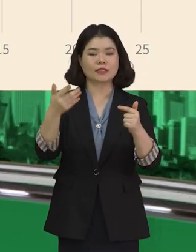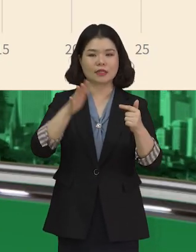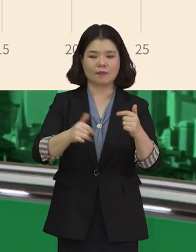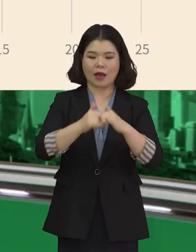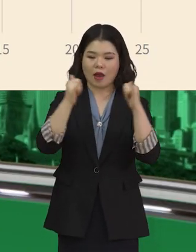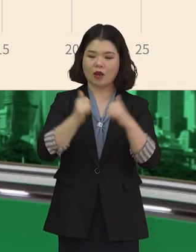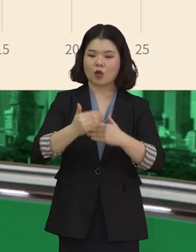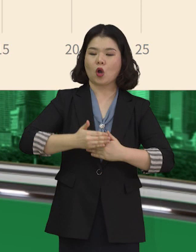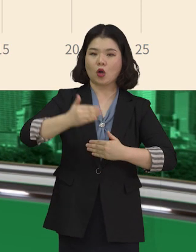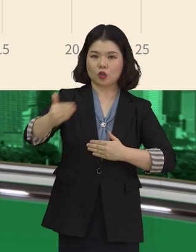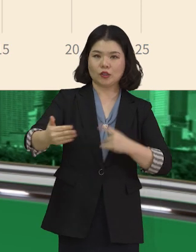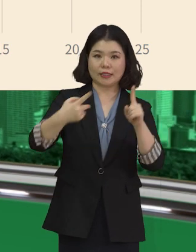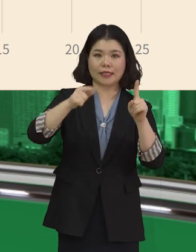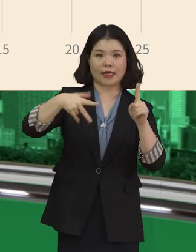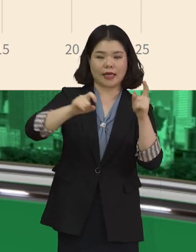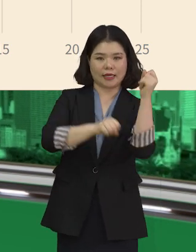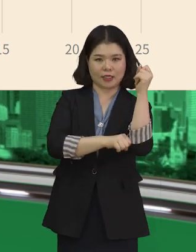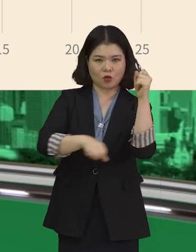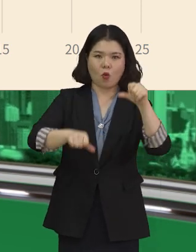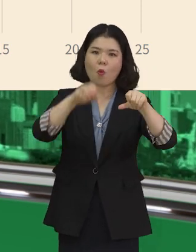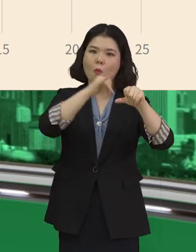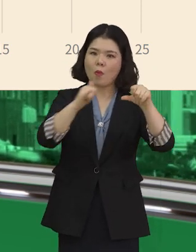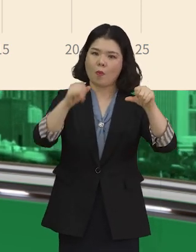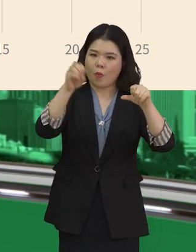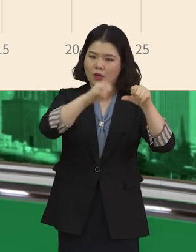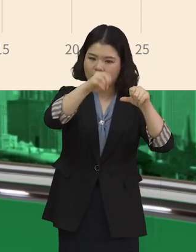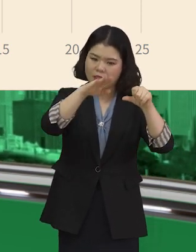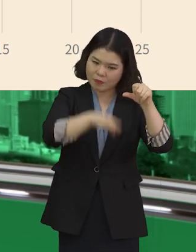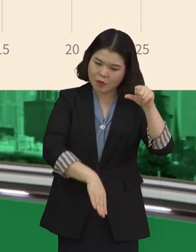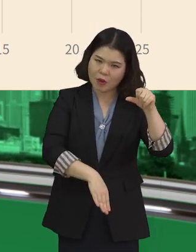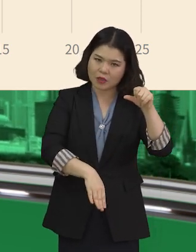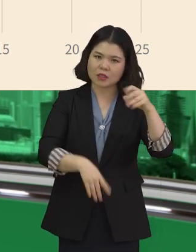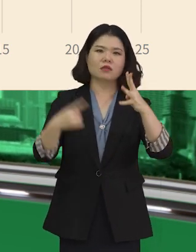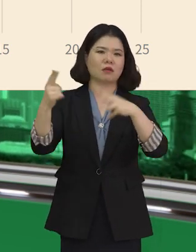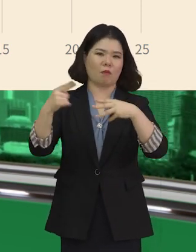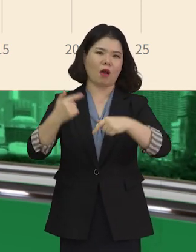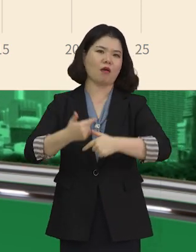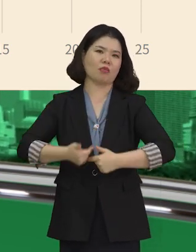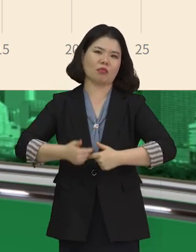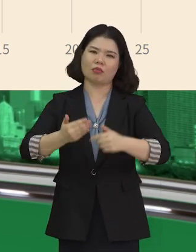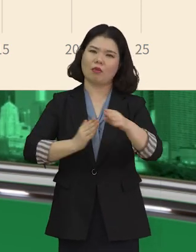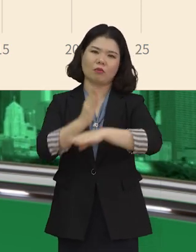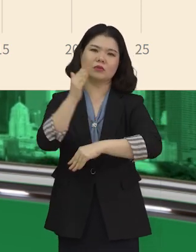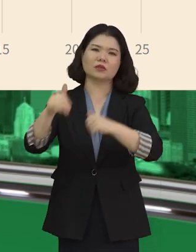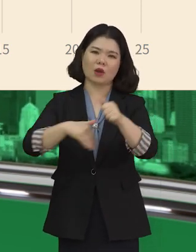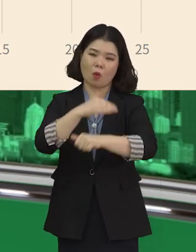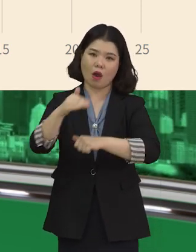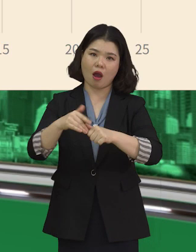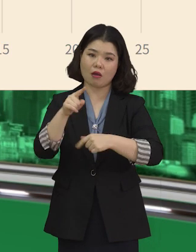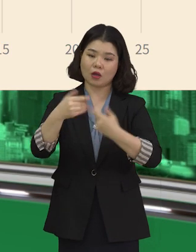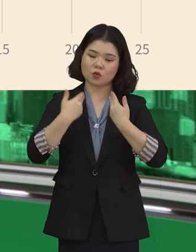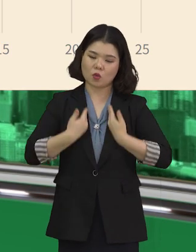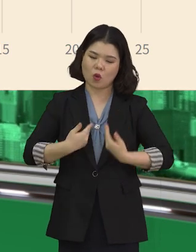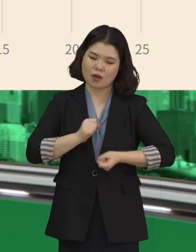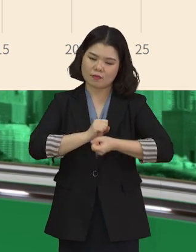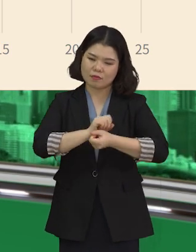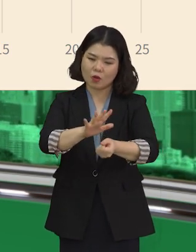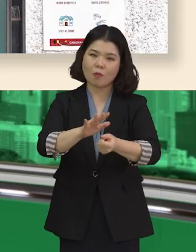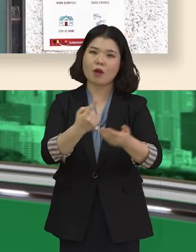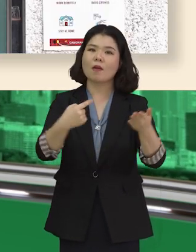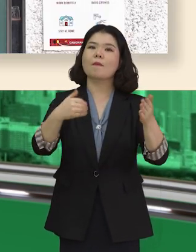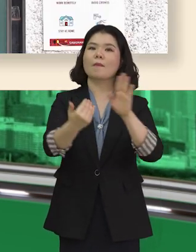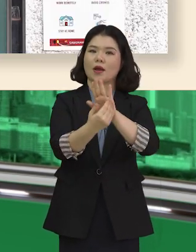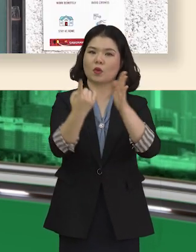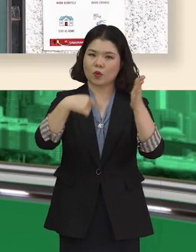거리 두기 1단계 기준인 5% 미만의 3배수가 넘는 수치입니다. 이러한 조용한 전파를 막기